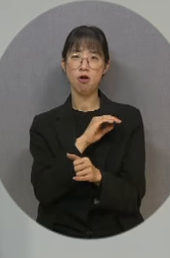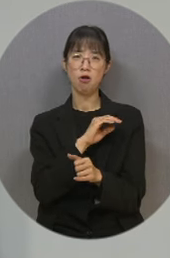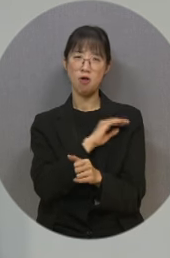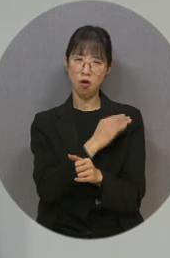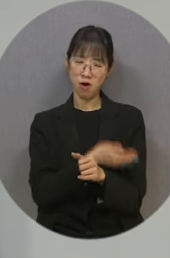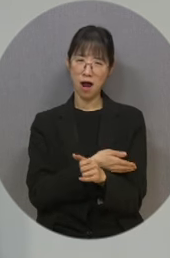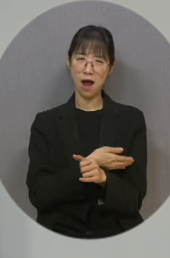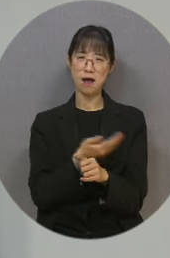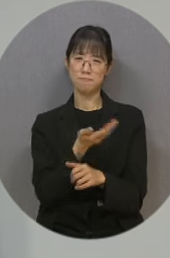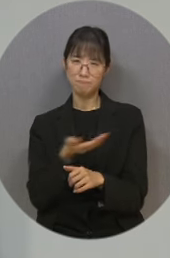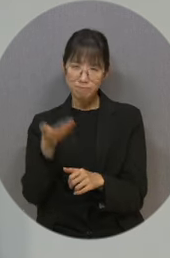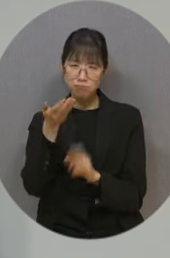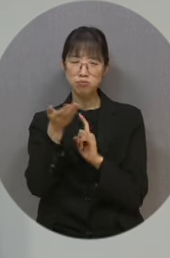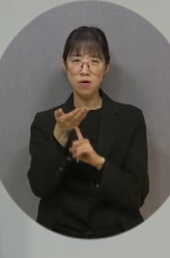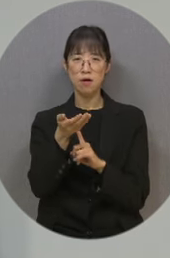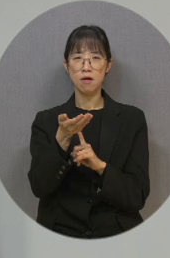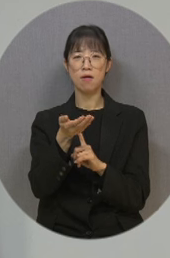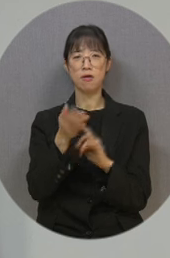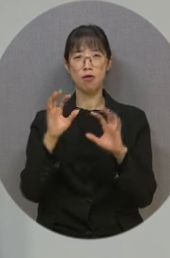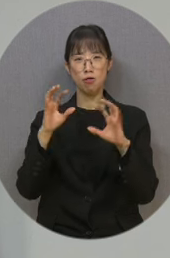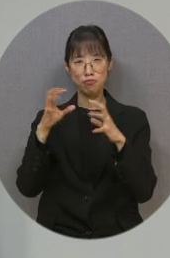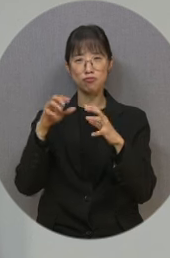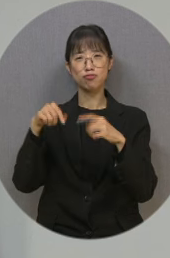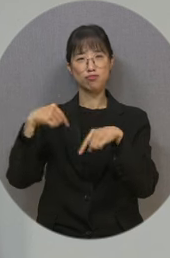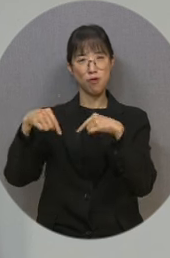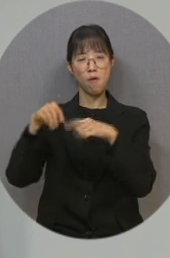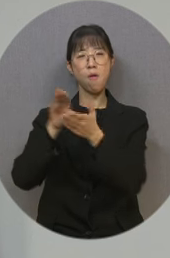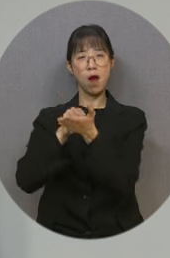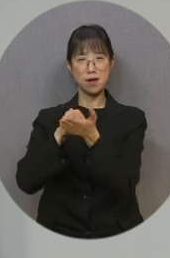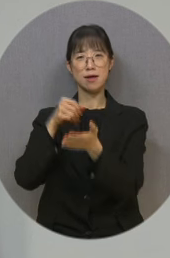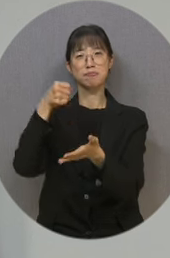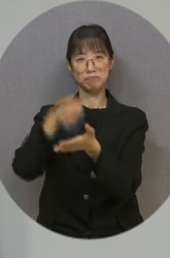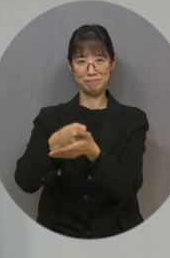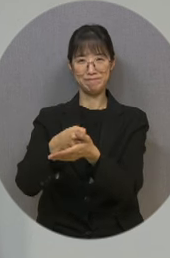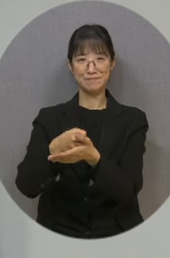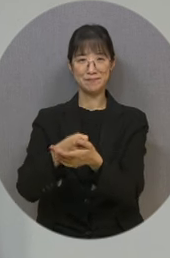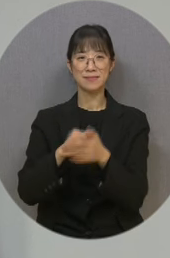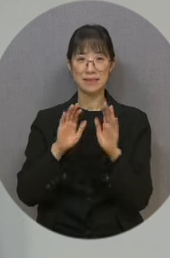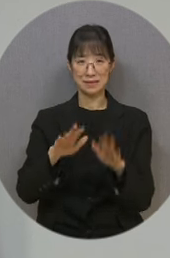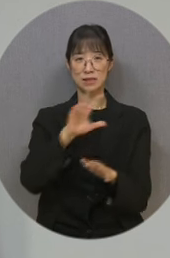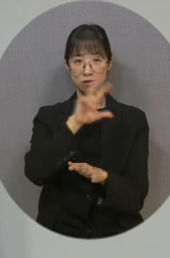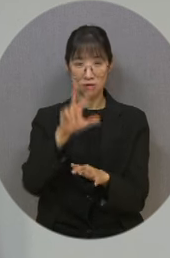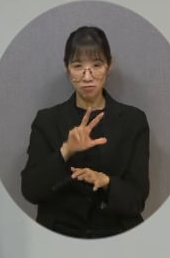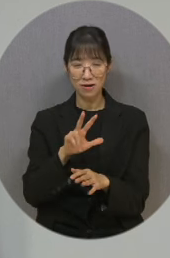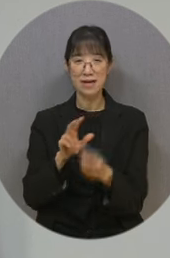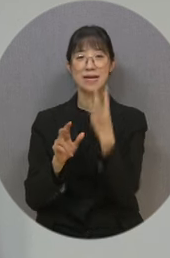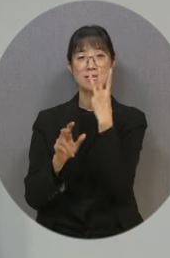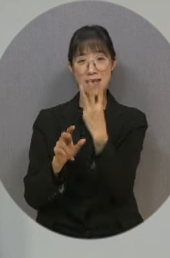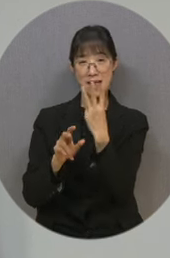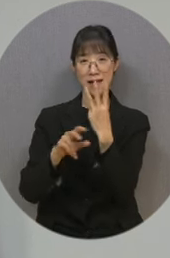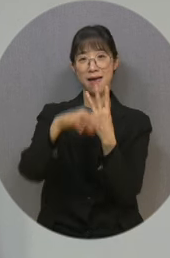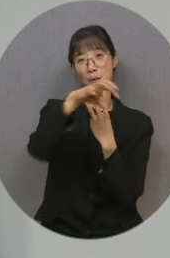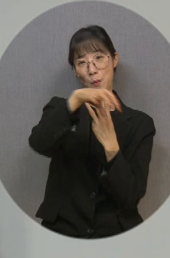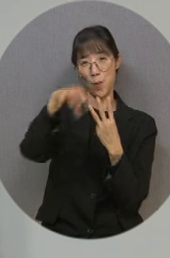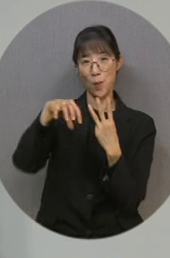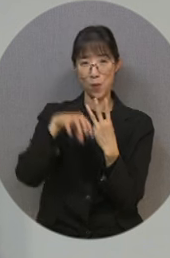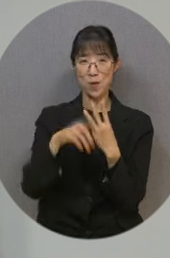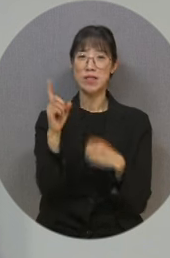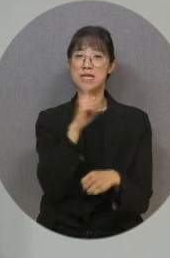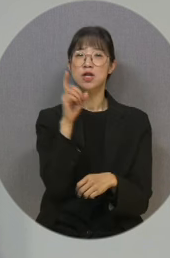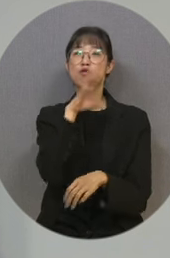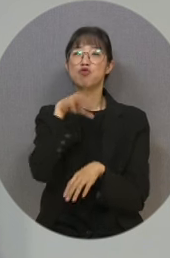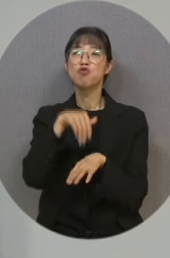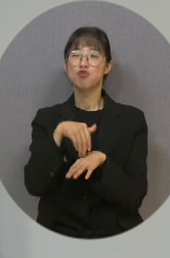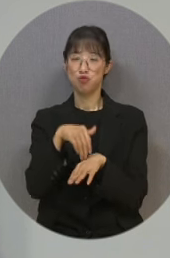강화가 국정 과제로 채택이 됐습니다 그래서 지금 전국에 우선 세계 소의 디지털 훈련